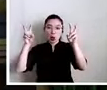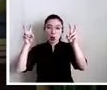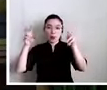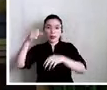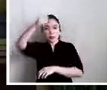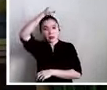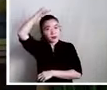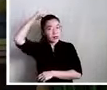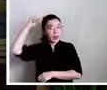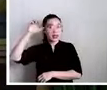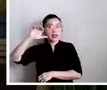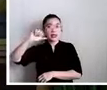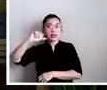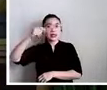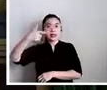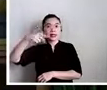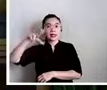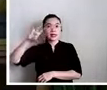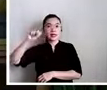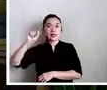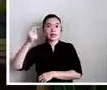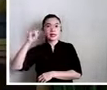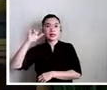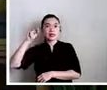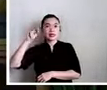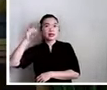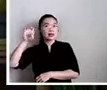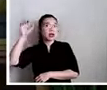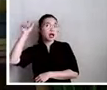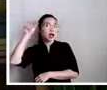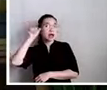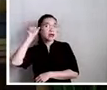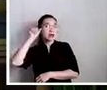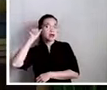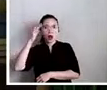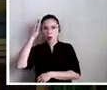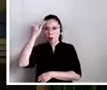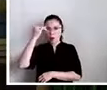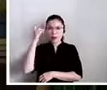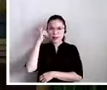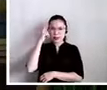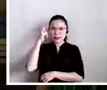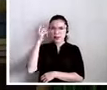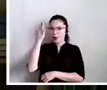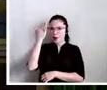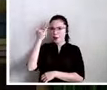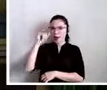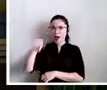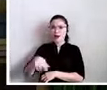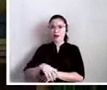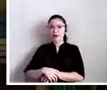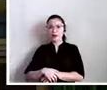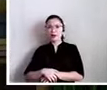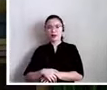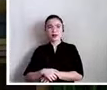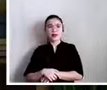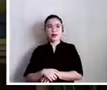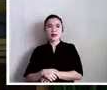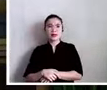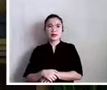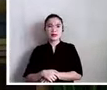kuno nga nung ma-undermine man sa kaugalingon ang mga maayong buhat? Ningon si San Augustine, no? Especially in the rule of life